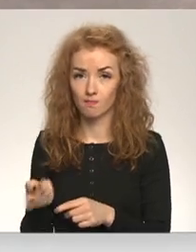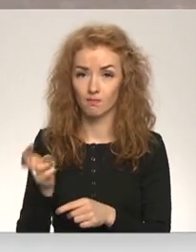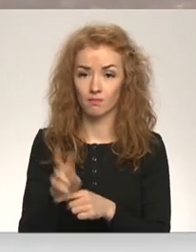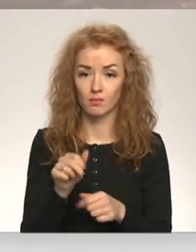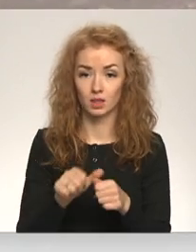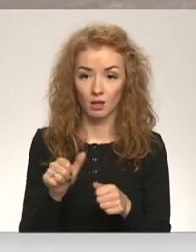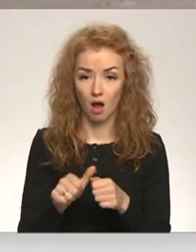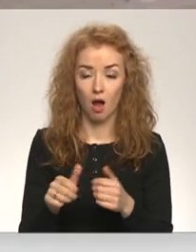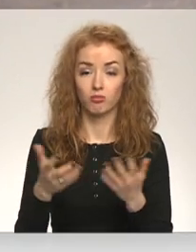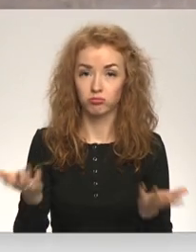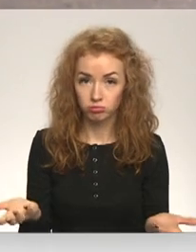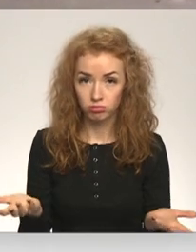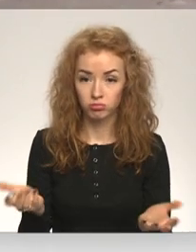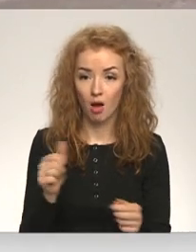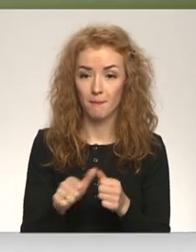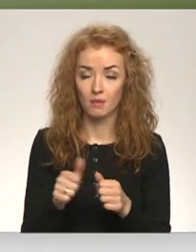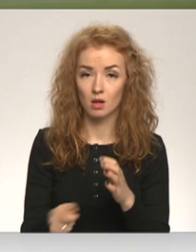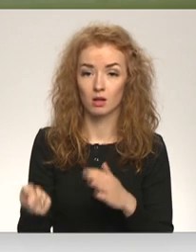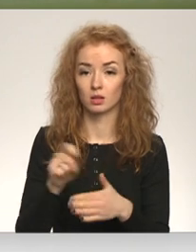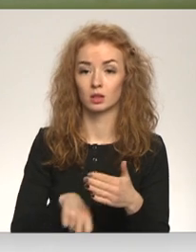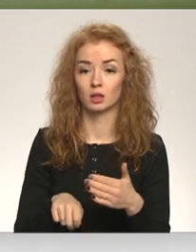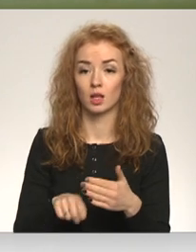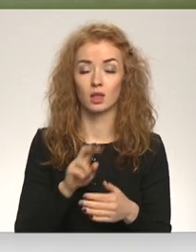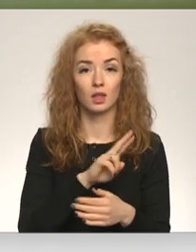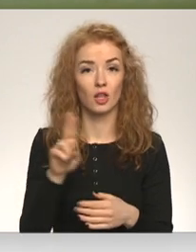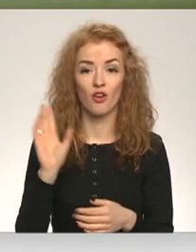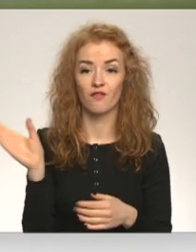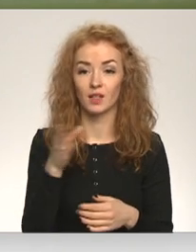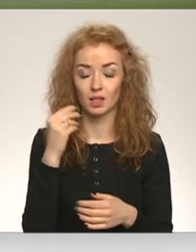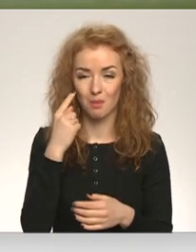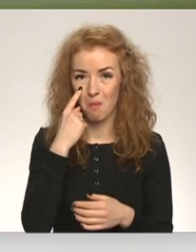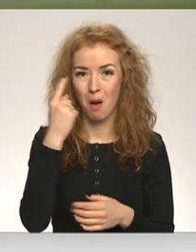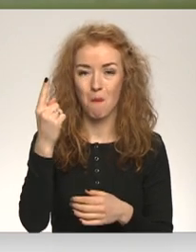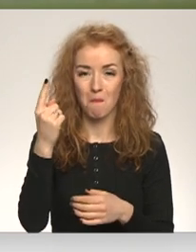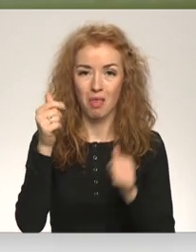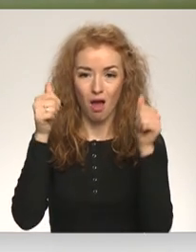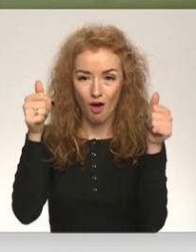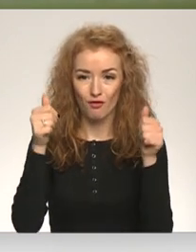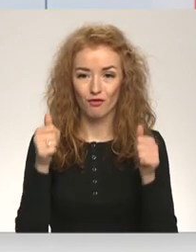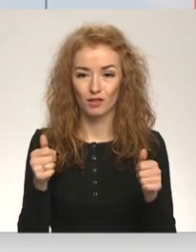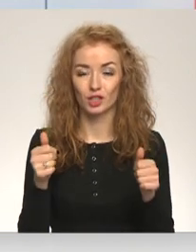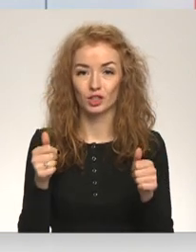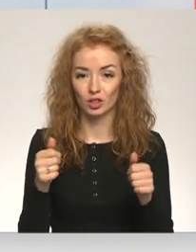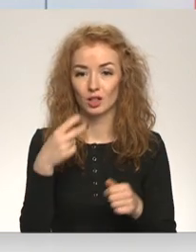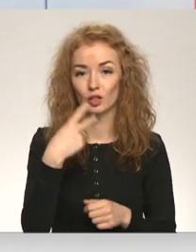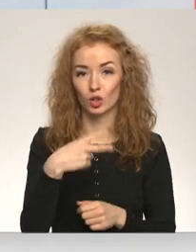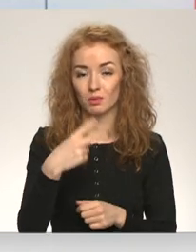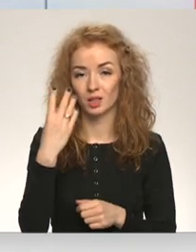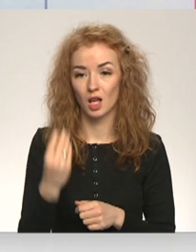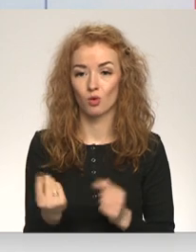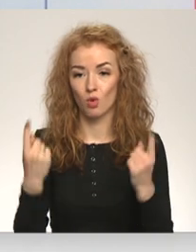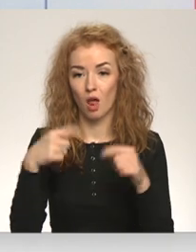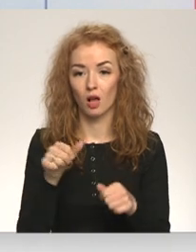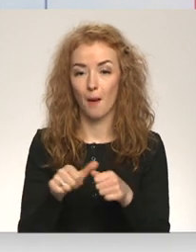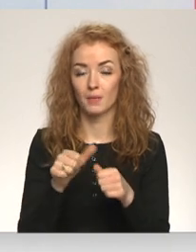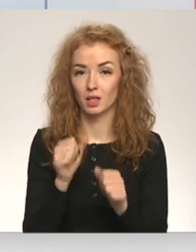zālēm, nekā aptieka ciet. Ne visi pamanījuši pie loga pielikto afišu, kas liecina, 20 dienu laikā